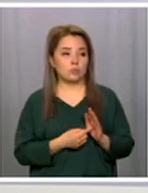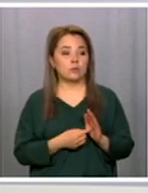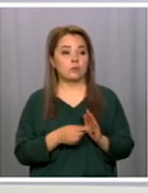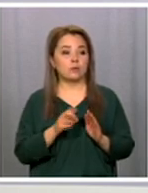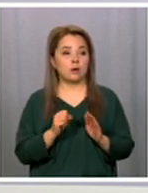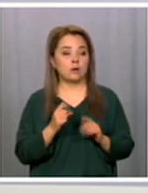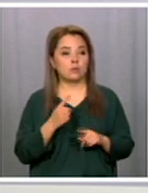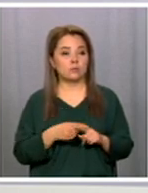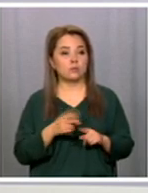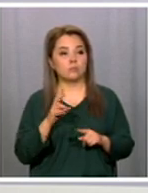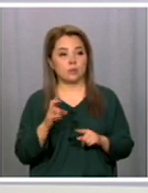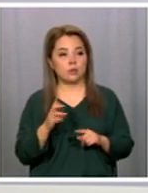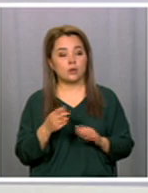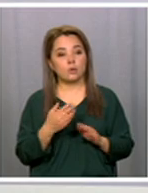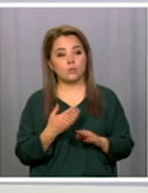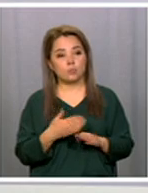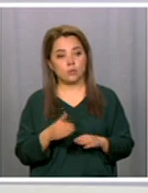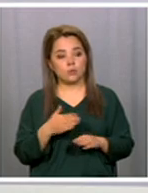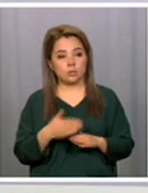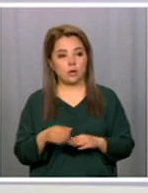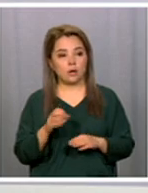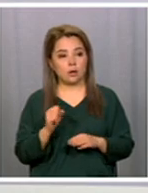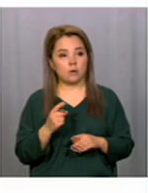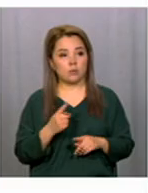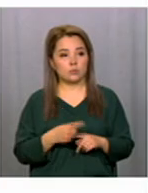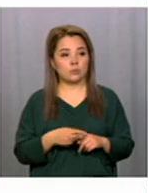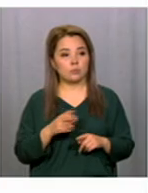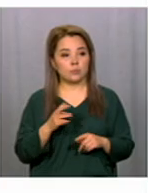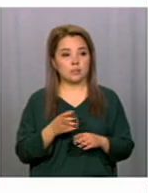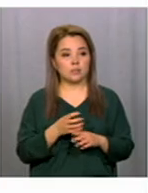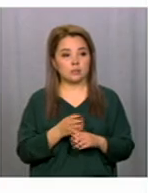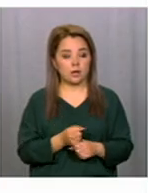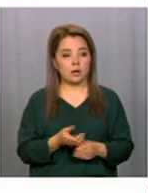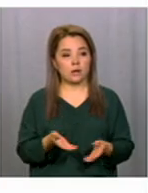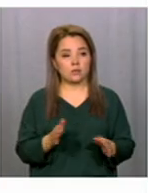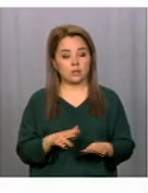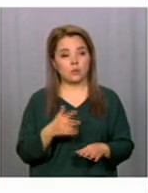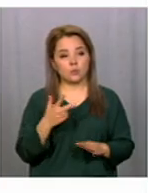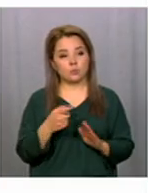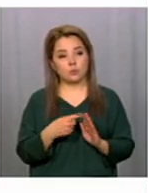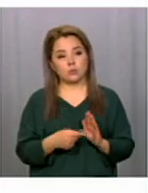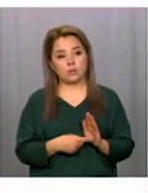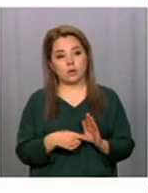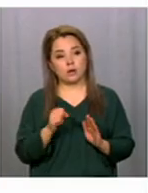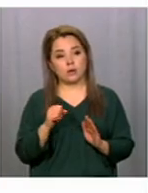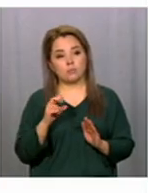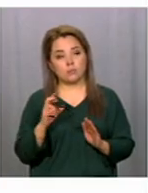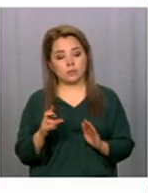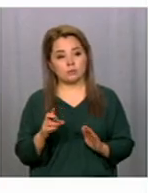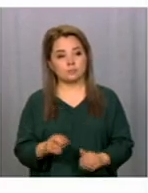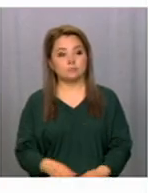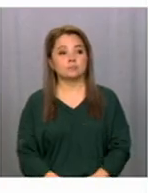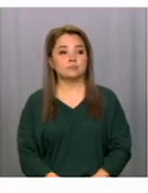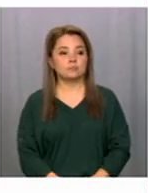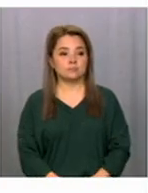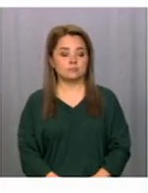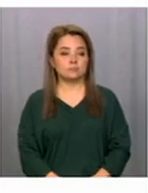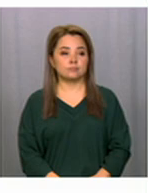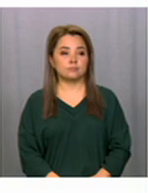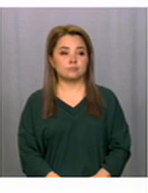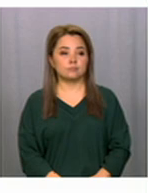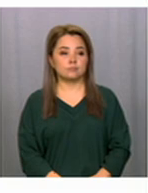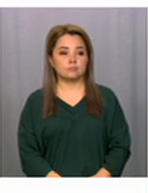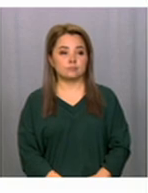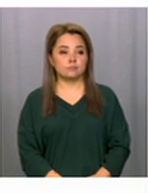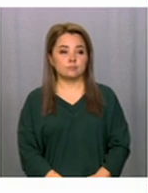қосу Б. Бөлшекті А қосу Б-ға қысқартайық. Сонда 3 бөлінген АБ. Жауабы 3